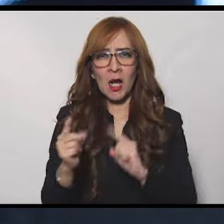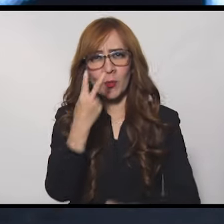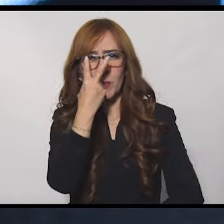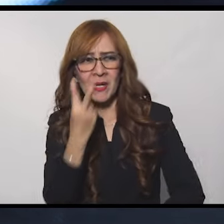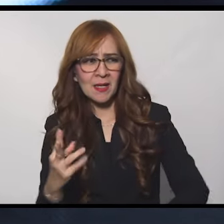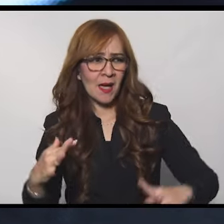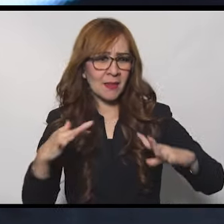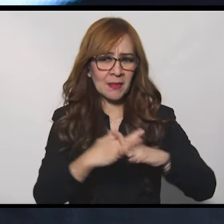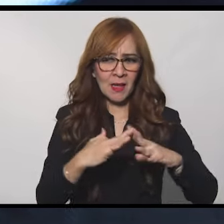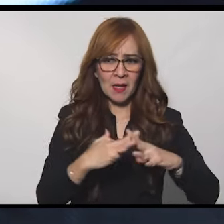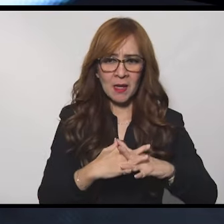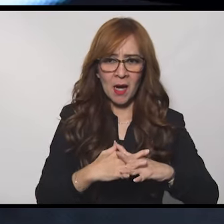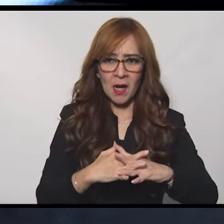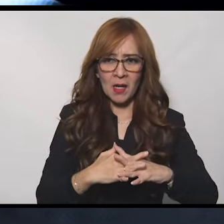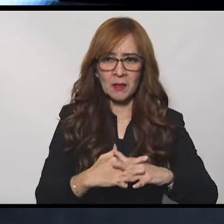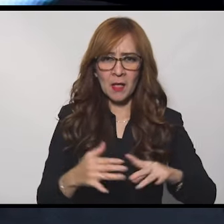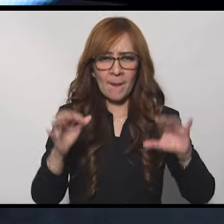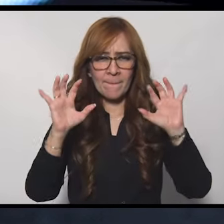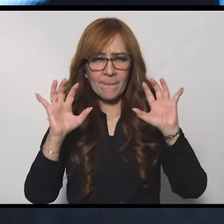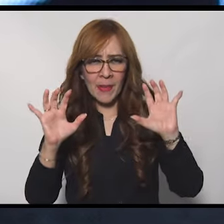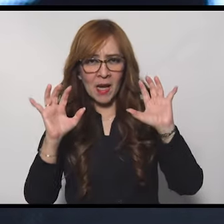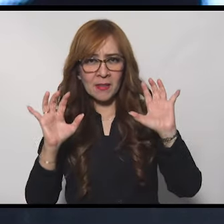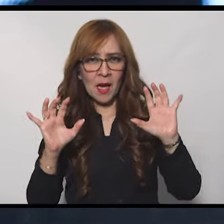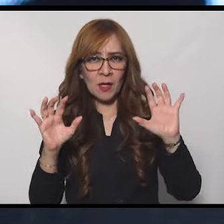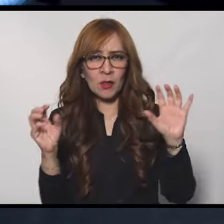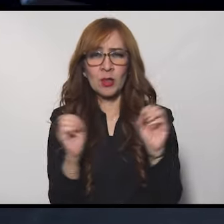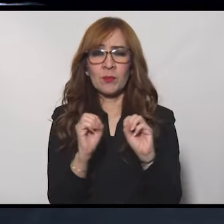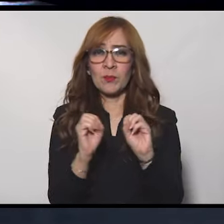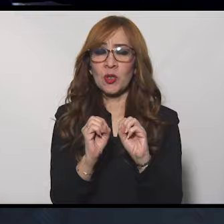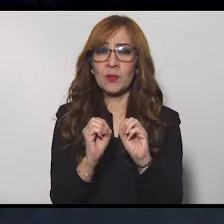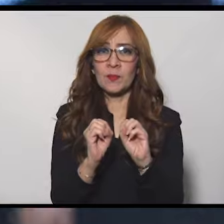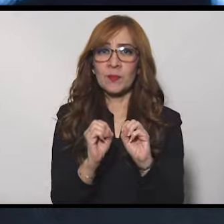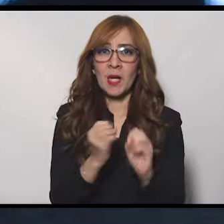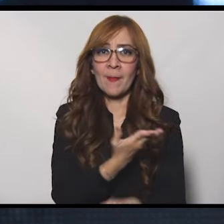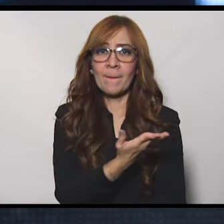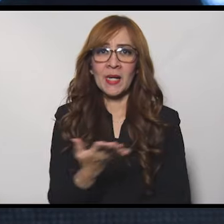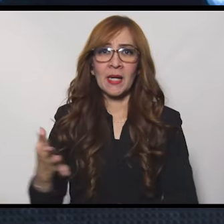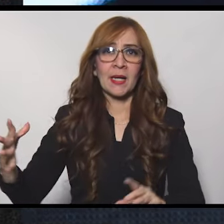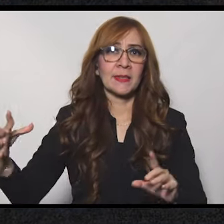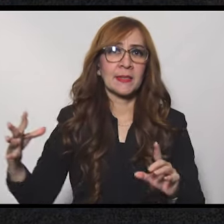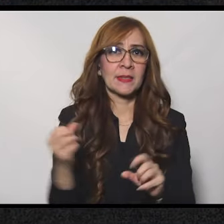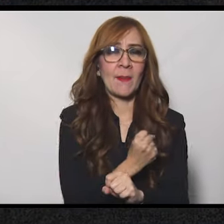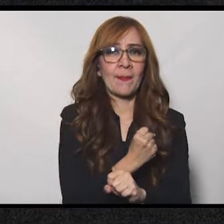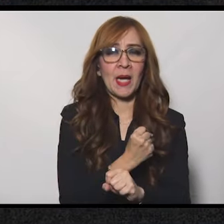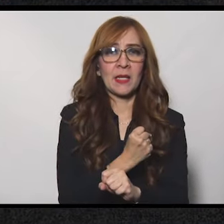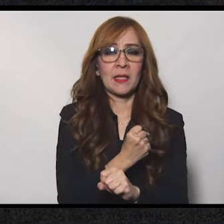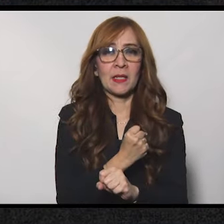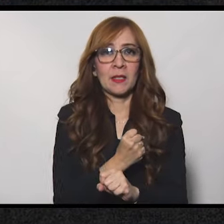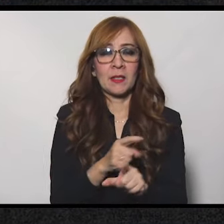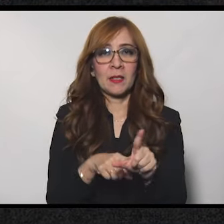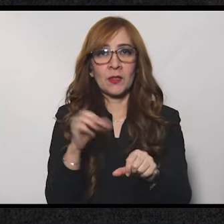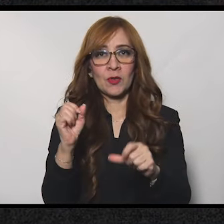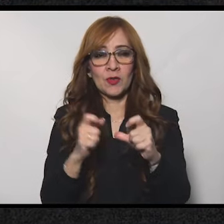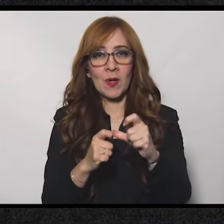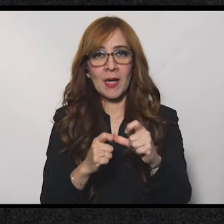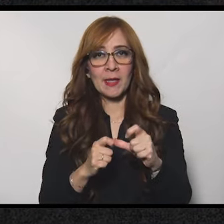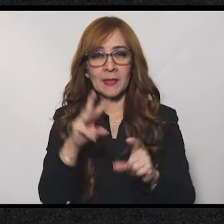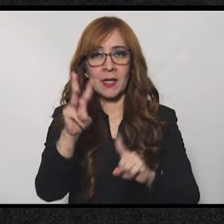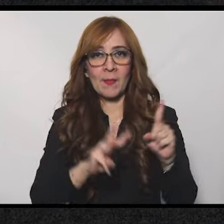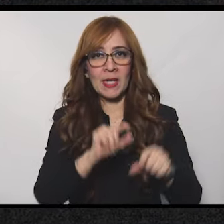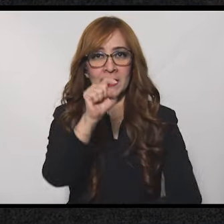tanah yang begitu banyak belum mereka gapai, Yosua 13 ayat